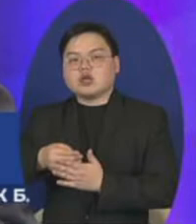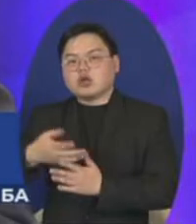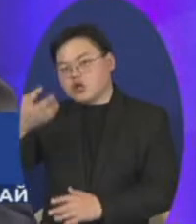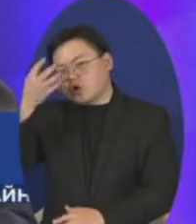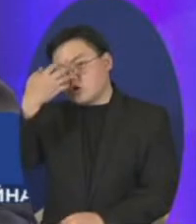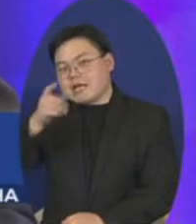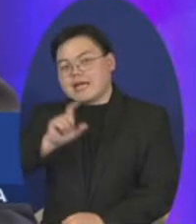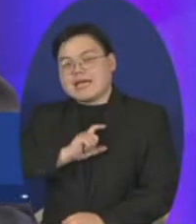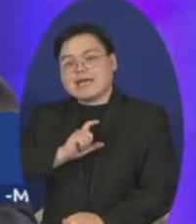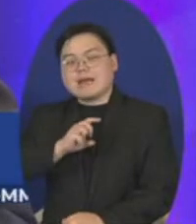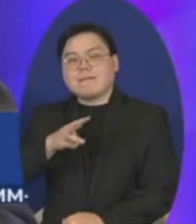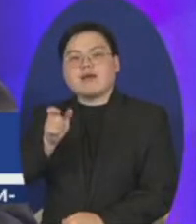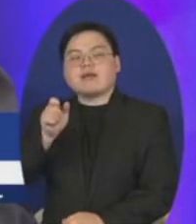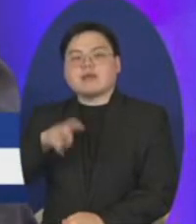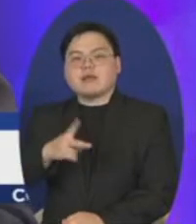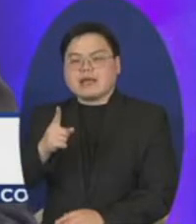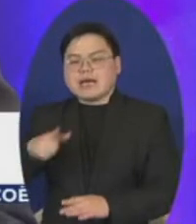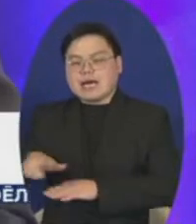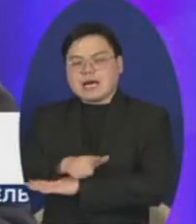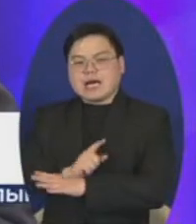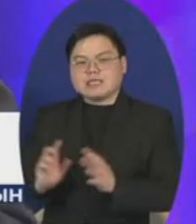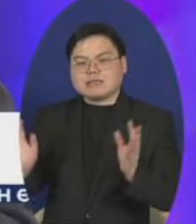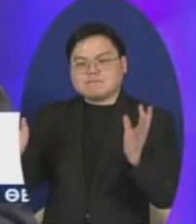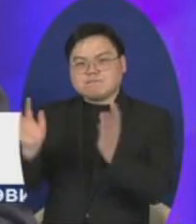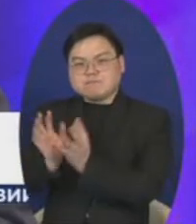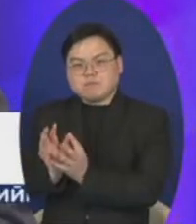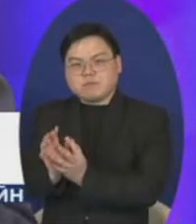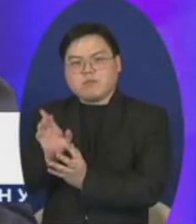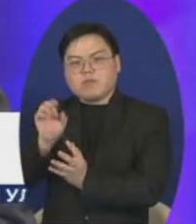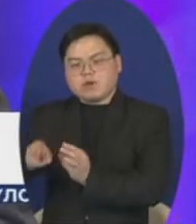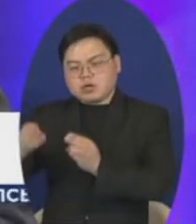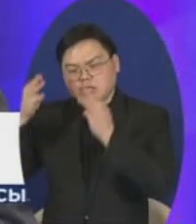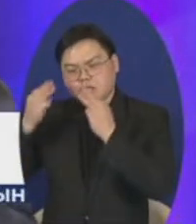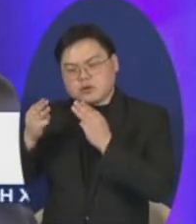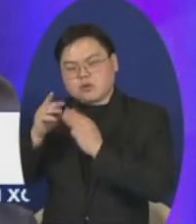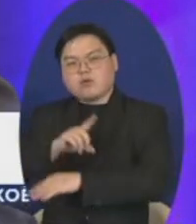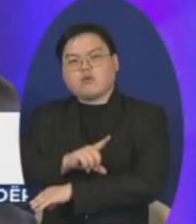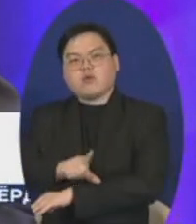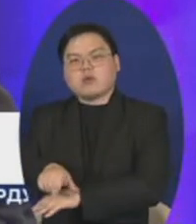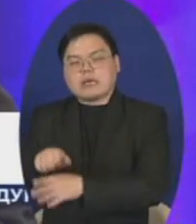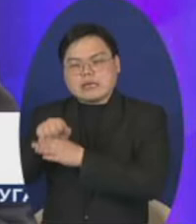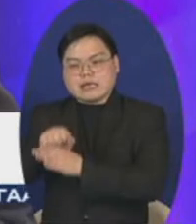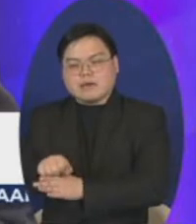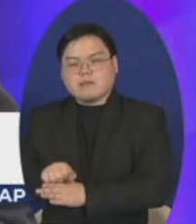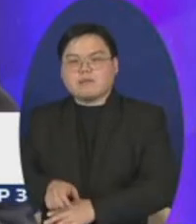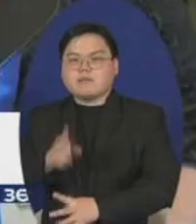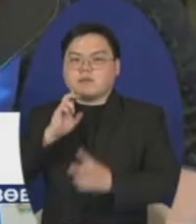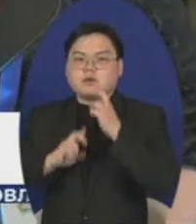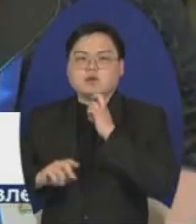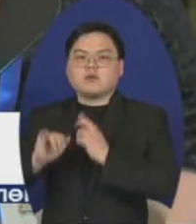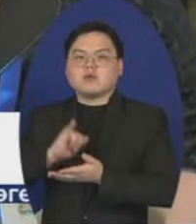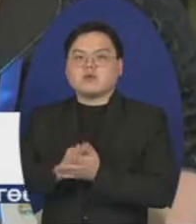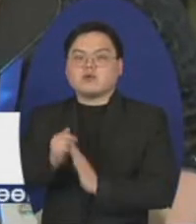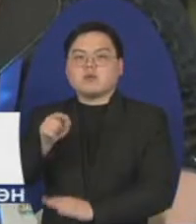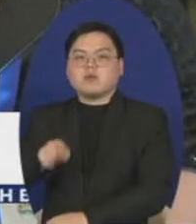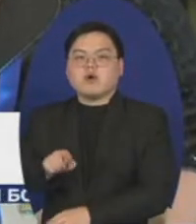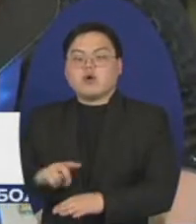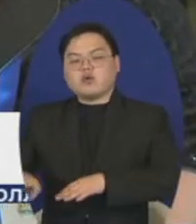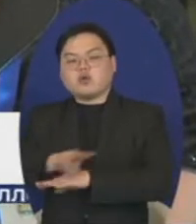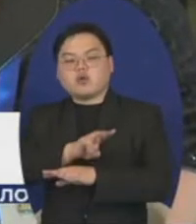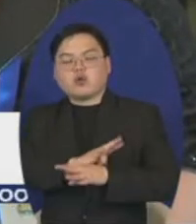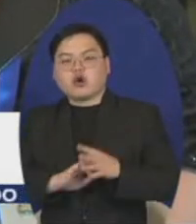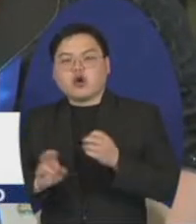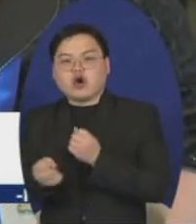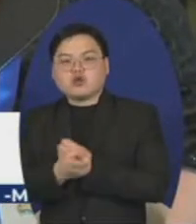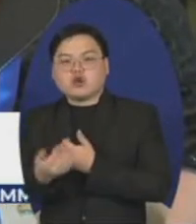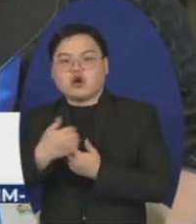мэдэл чинь нэг газраа гэдэг юм тодорхой газар төвлөх тусмал шийдвэрлэгдэх нь удаад байна. Нэг хүн сурталч болом нэмэгдэж ирнэ гэсэн үг шүү дээ. Нутаг орны онцлогийг